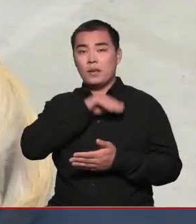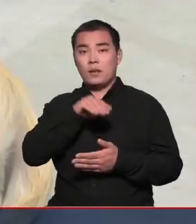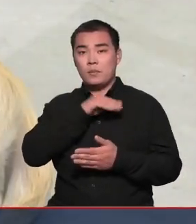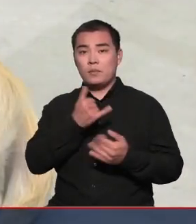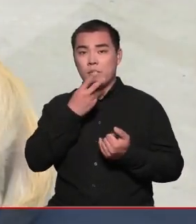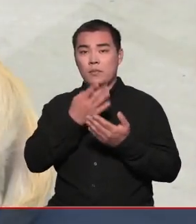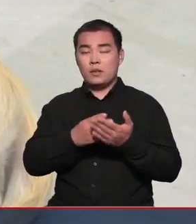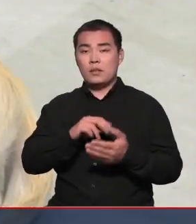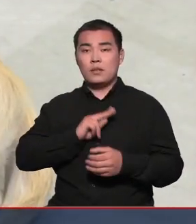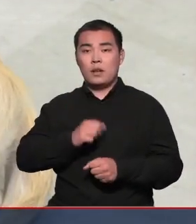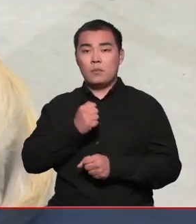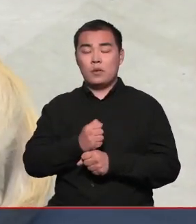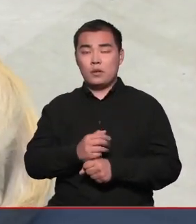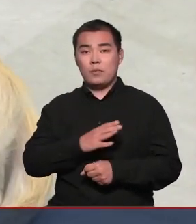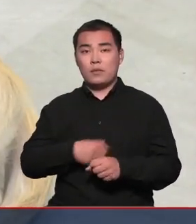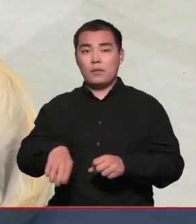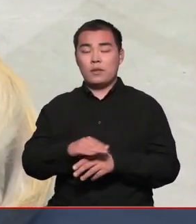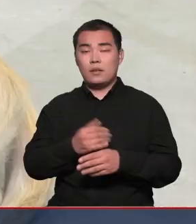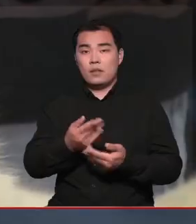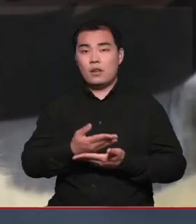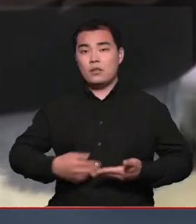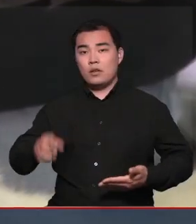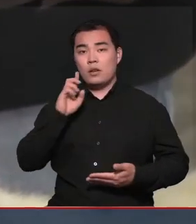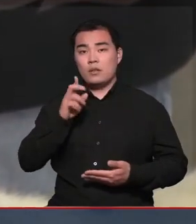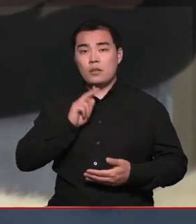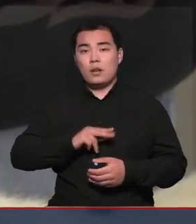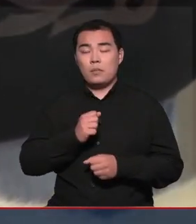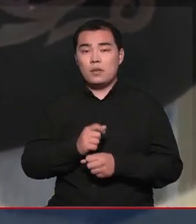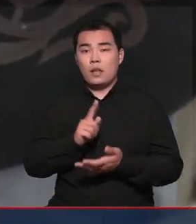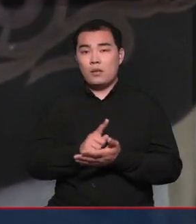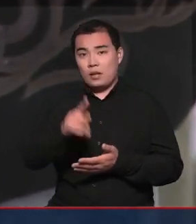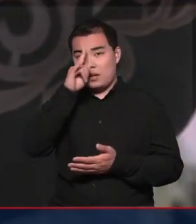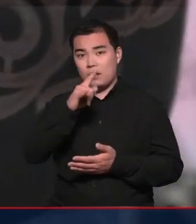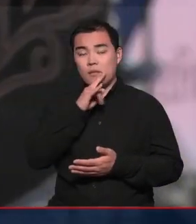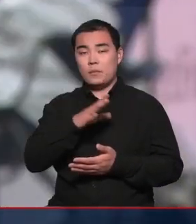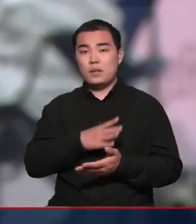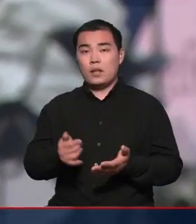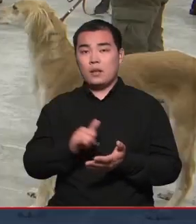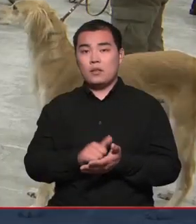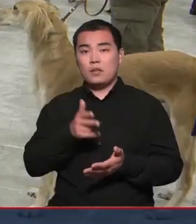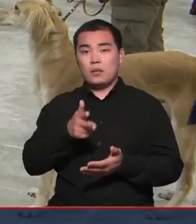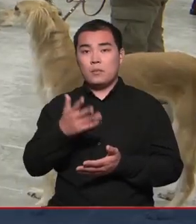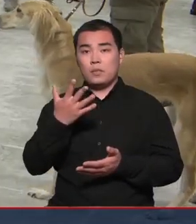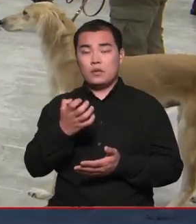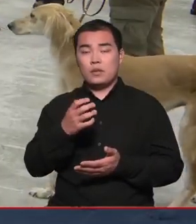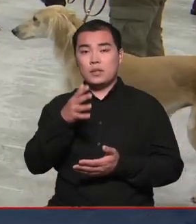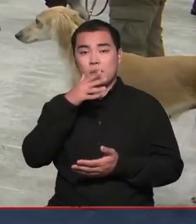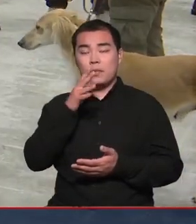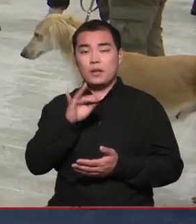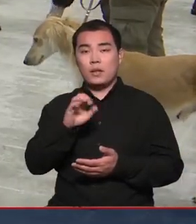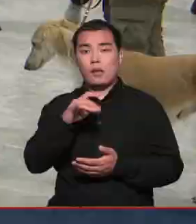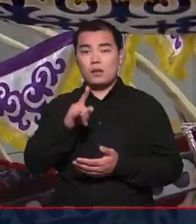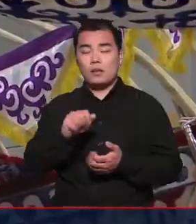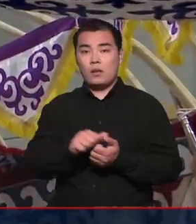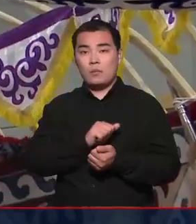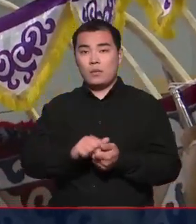Международной кинологической федерации. Всего в нашей стране, по данным Союза кинологов Казахстана, зарегистрировано порядка 3500 собак тазы с